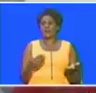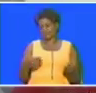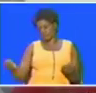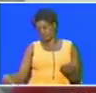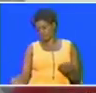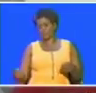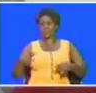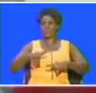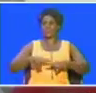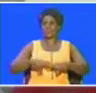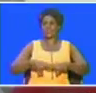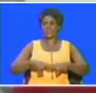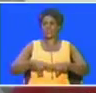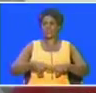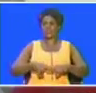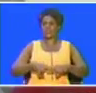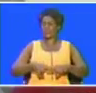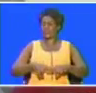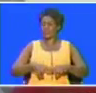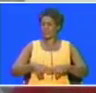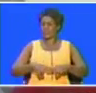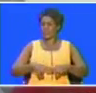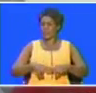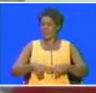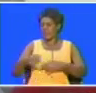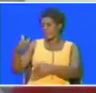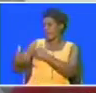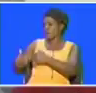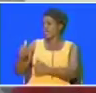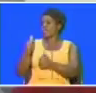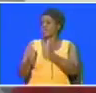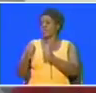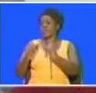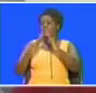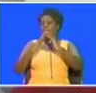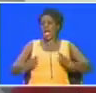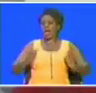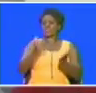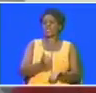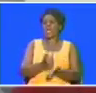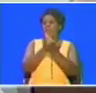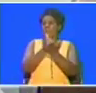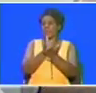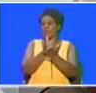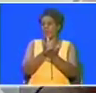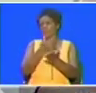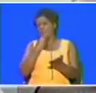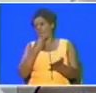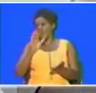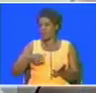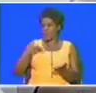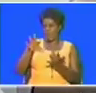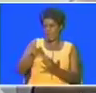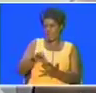kiti. Chini ya kiti. Ha, basi. Je, kuna paswa kuwa na mipaka kwa wahudumu wa kazi nyumbani? Hao wa kiume wao wa kike, lakini